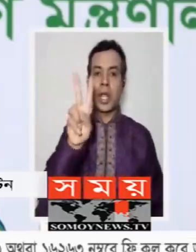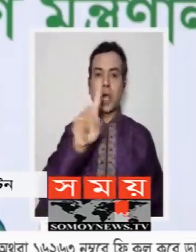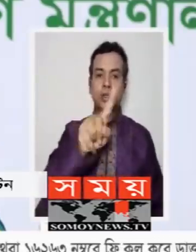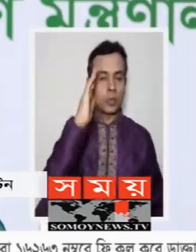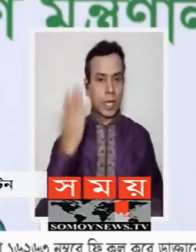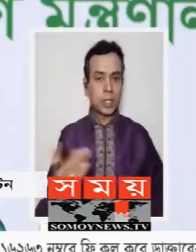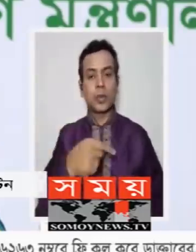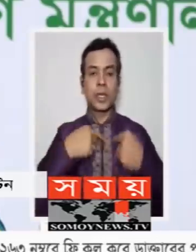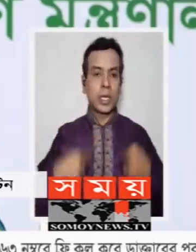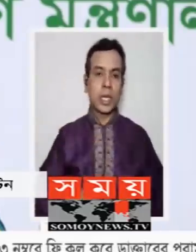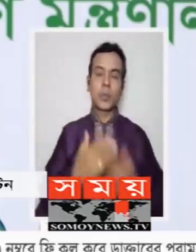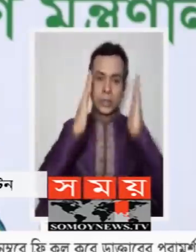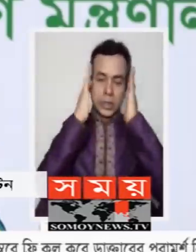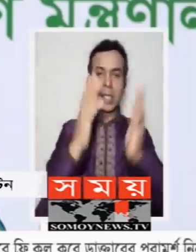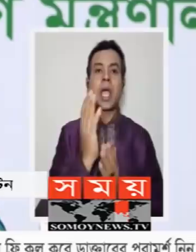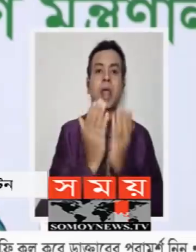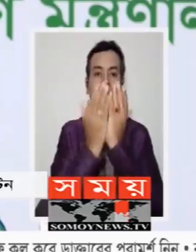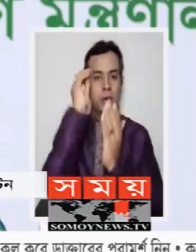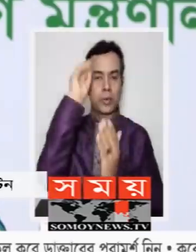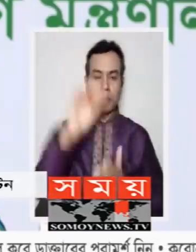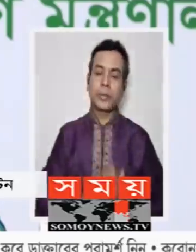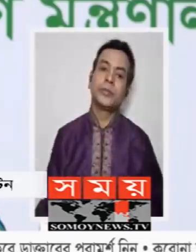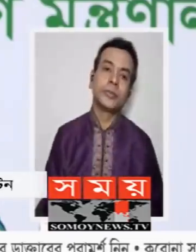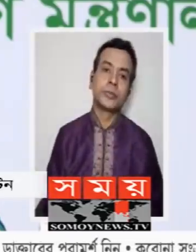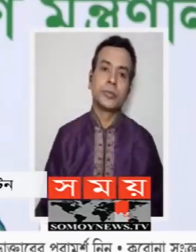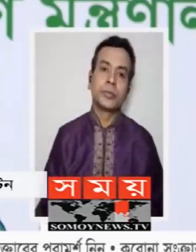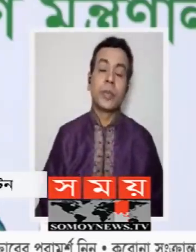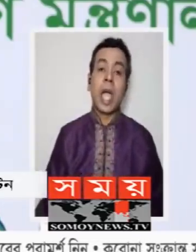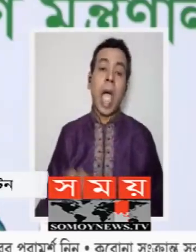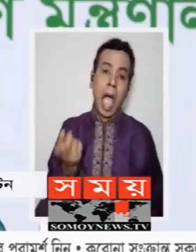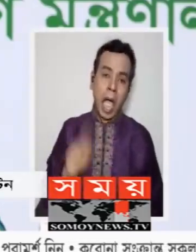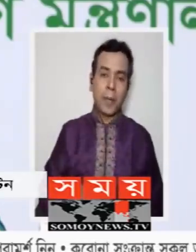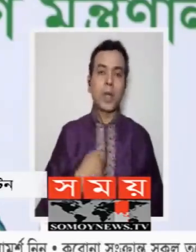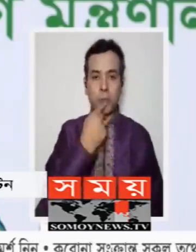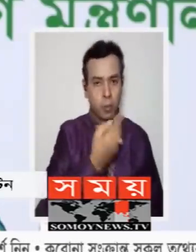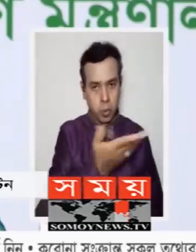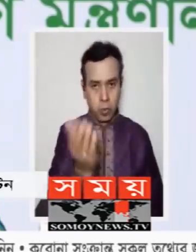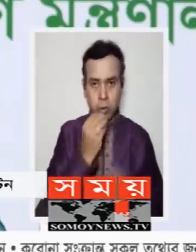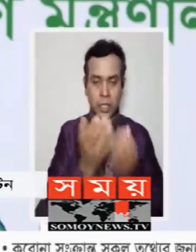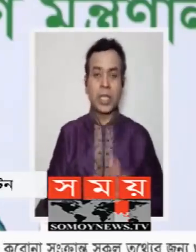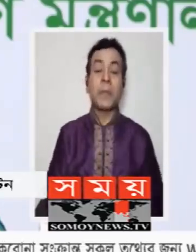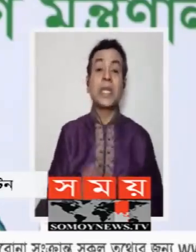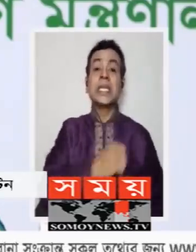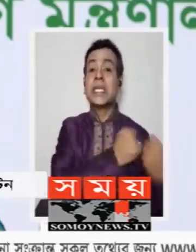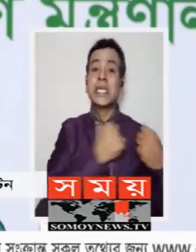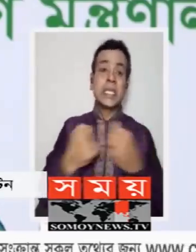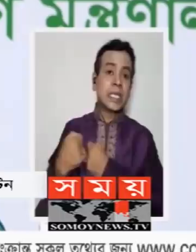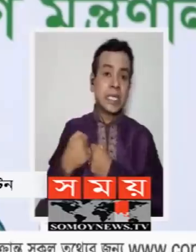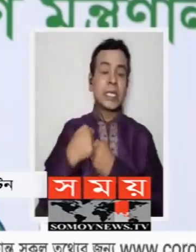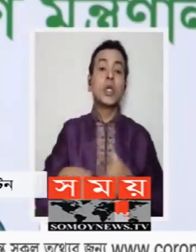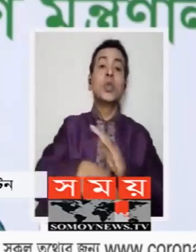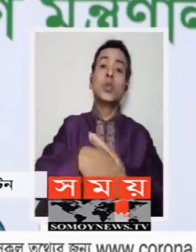পিরোজপুরে 1 জন এবং ঝালকাঠিতে 1 জন মৃত্যুবরণ করেছেন। সকল মৃত্যুর বিধি আত্মার শান্তি কামনা করি। শেষ